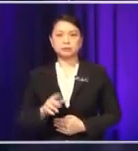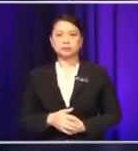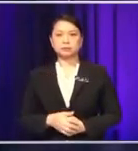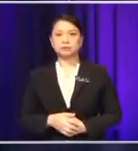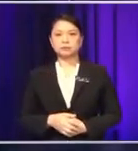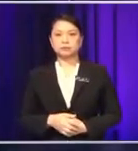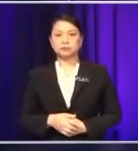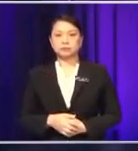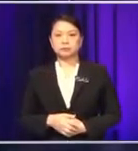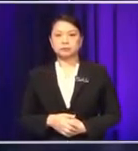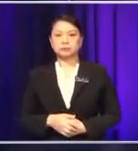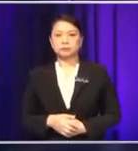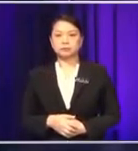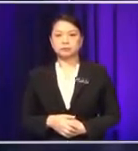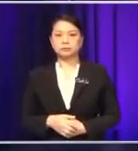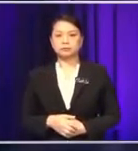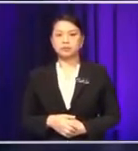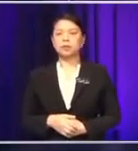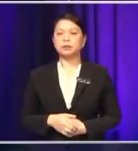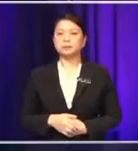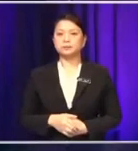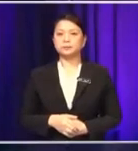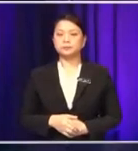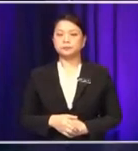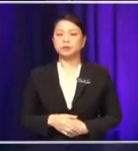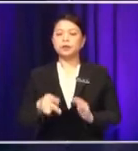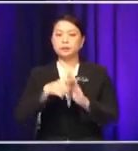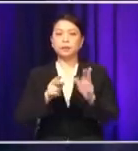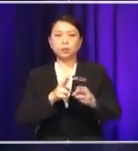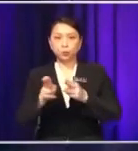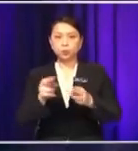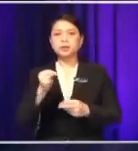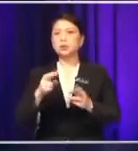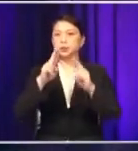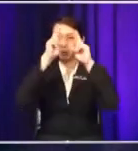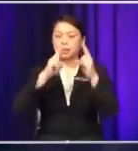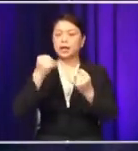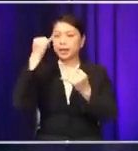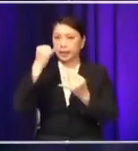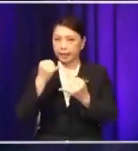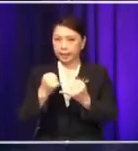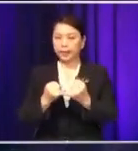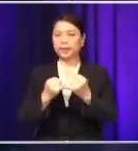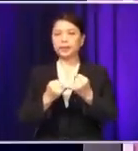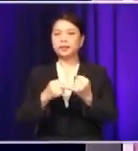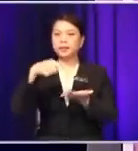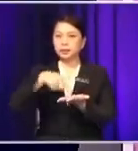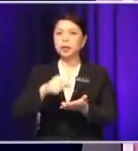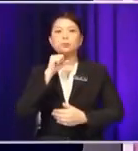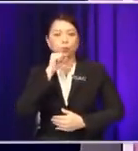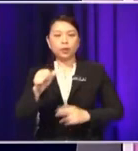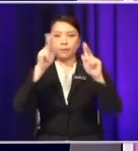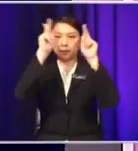Saya ulang lagi yang saya tagging saya awal tadi, iaitu pengurusan ujian akhir sesi akademik adalah bukan peperiksaan